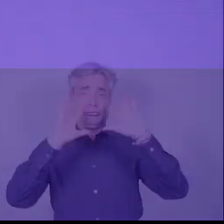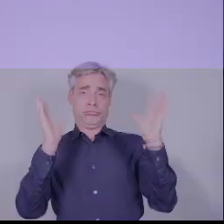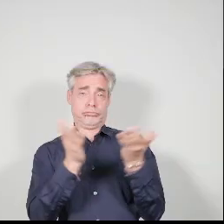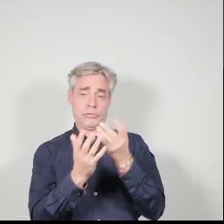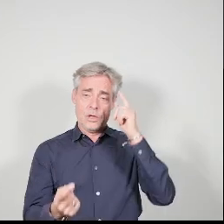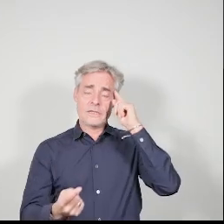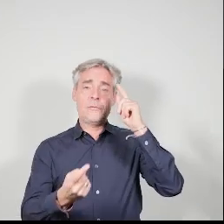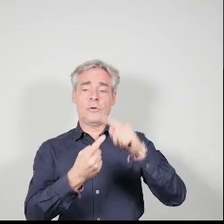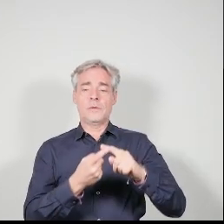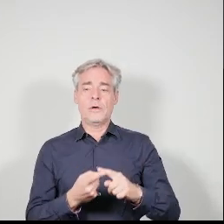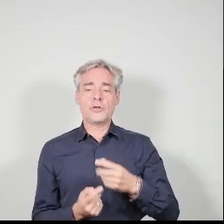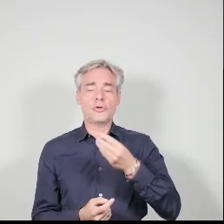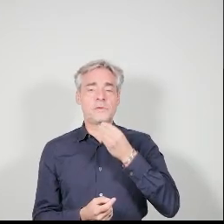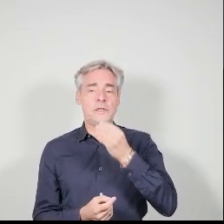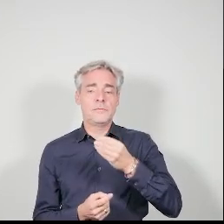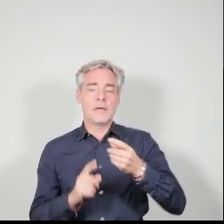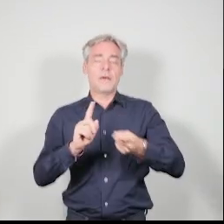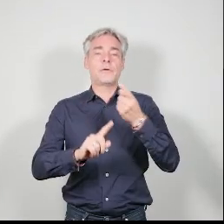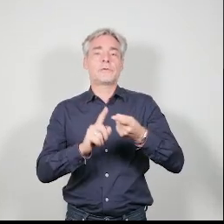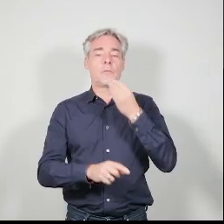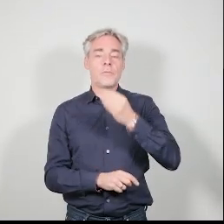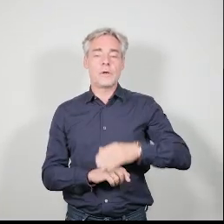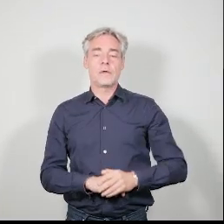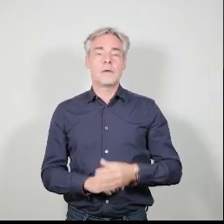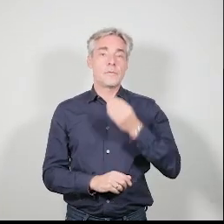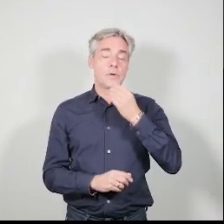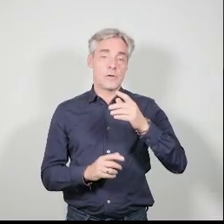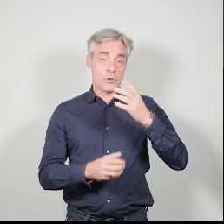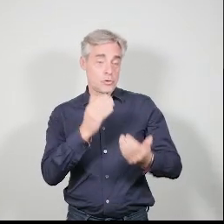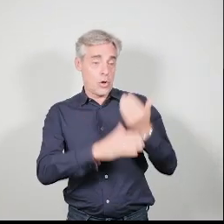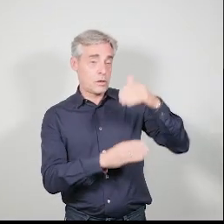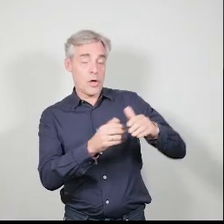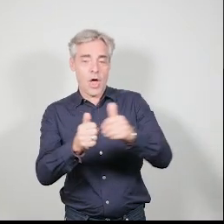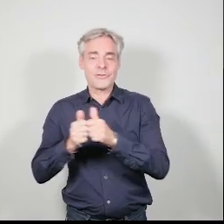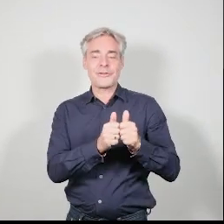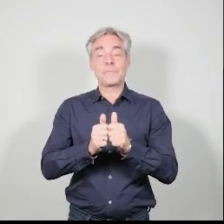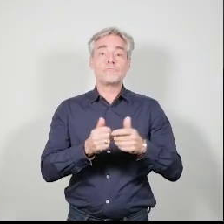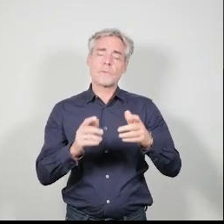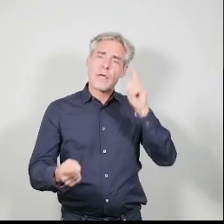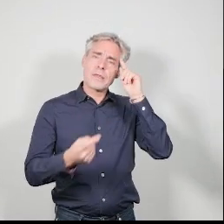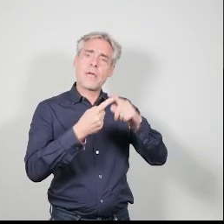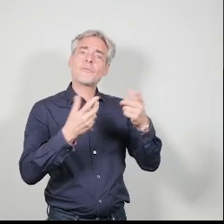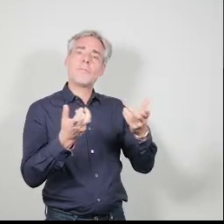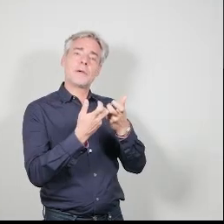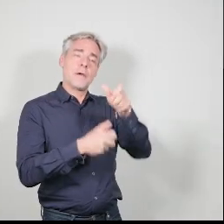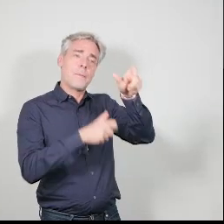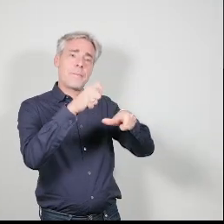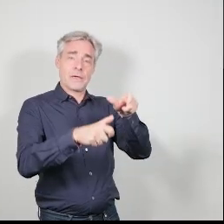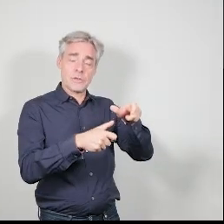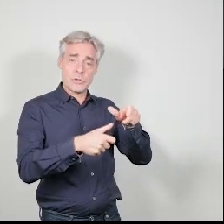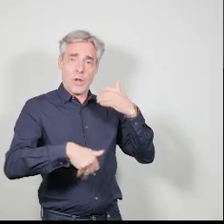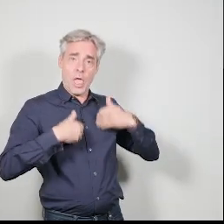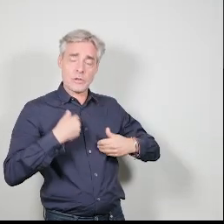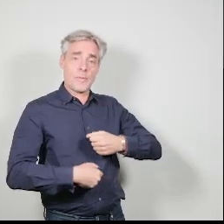le maintien dans l'autonomie sont importants. On le verra tout au long de la journée. Ils concernent l'accompagnement des personnes concernées